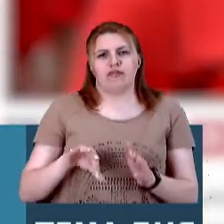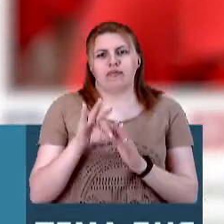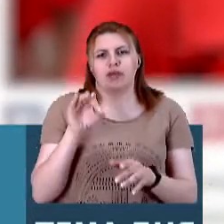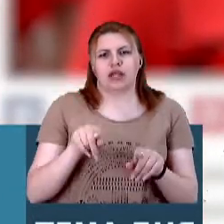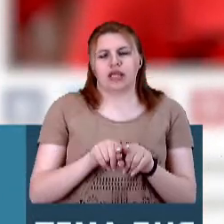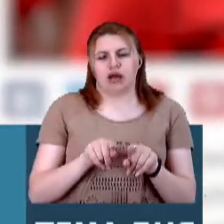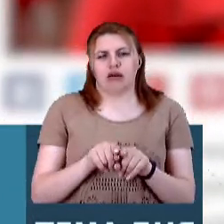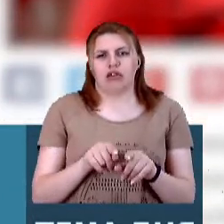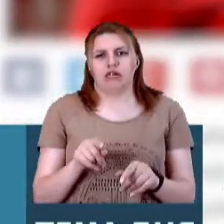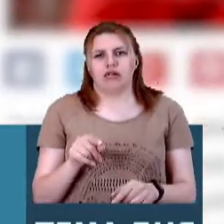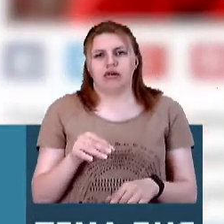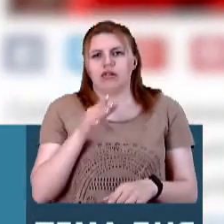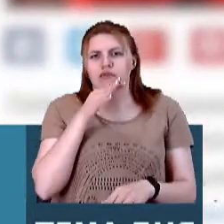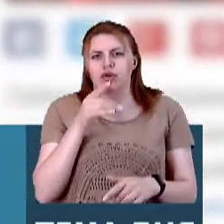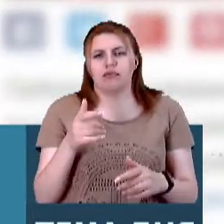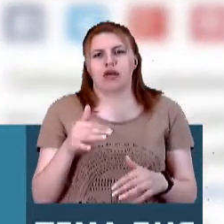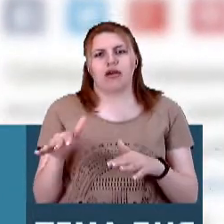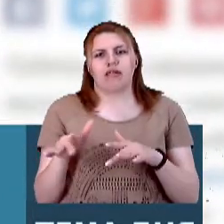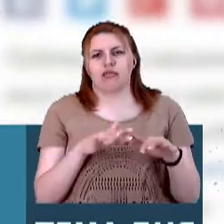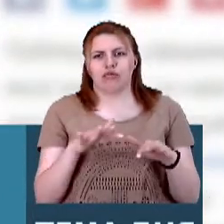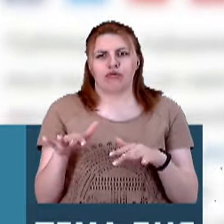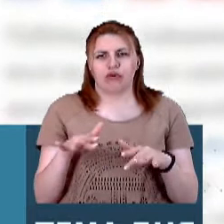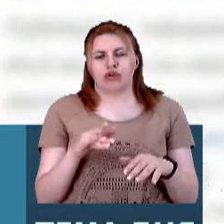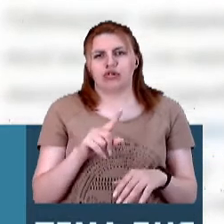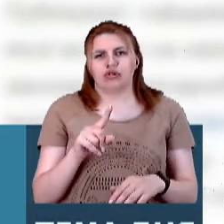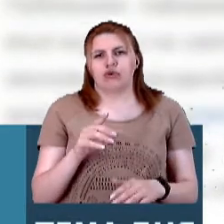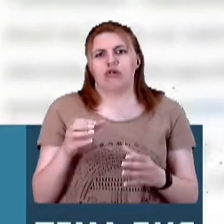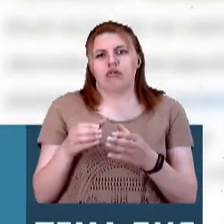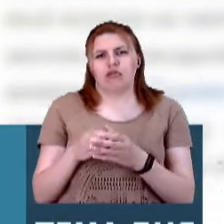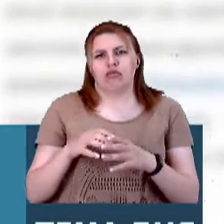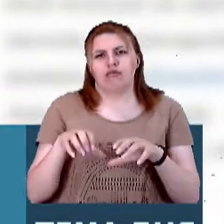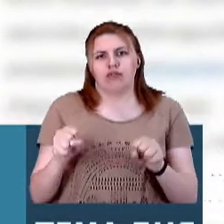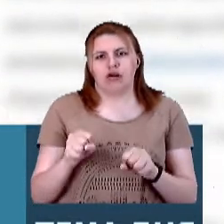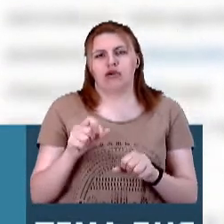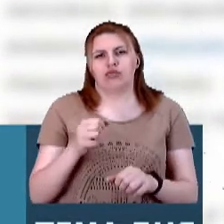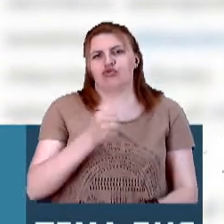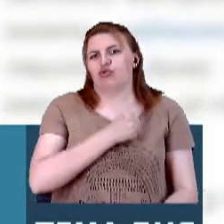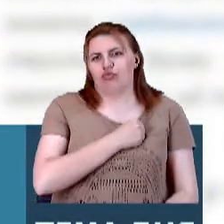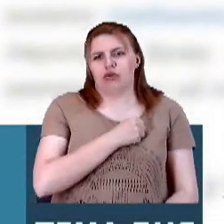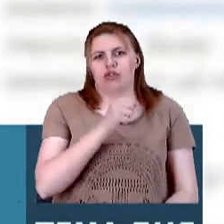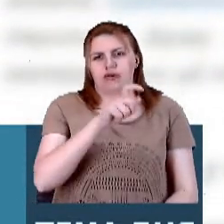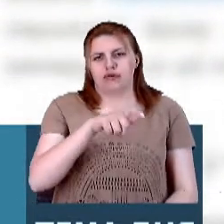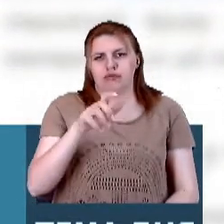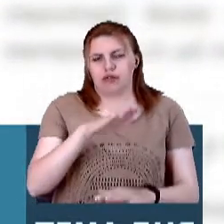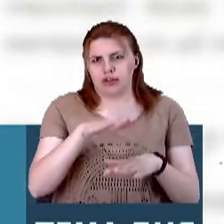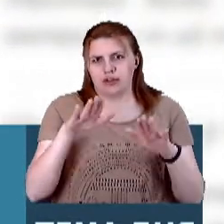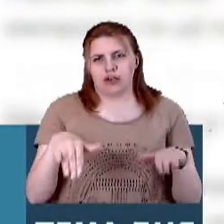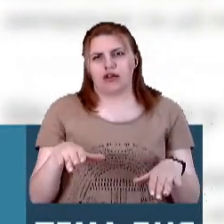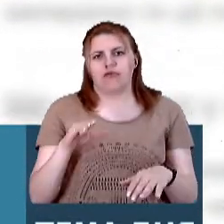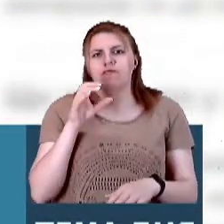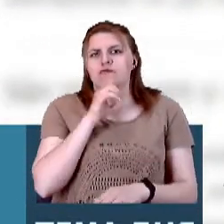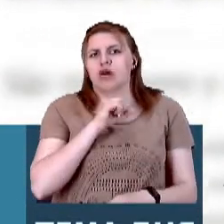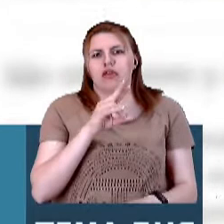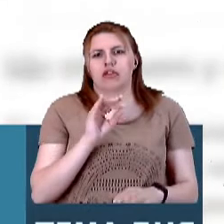проведення часу на літніх канікулах, дітей, які стали заручниками окупаційної влади, шкода найбільше. Бо у них вкрали не тільки дитинство, але й